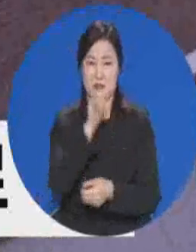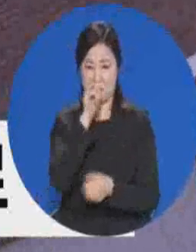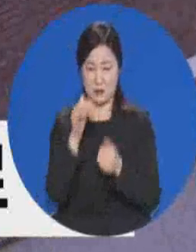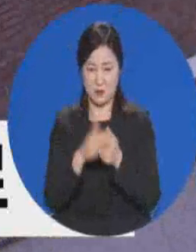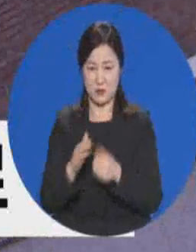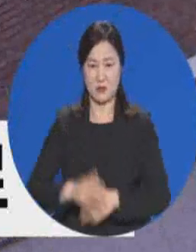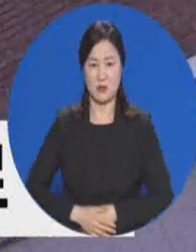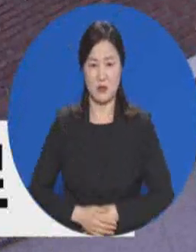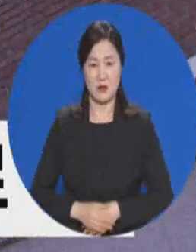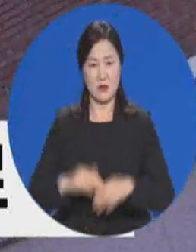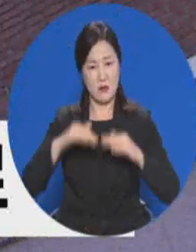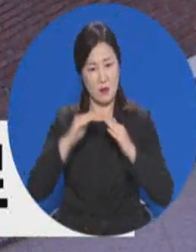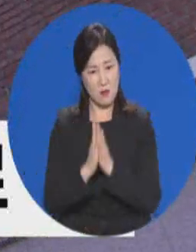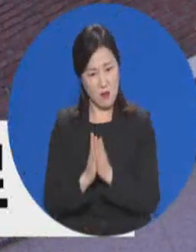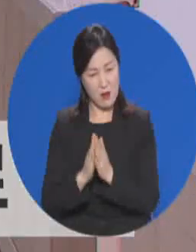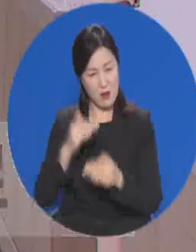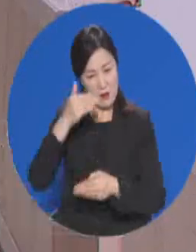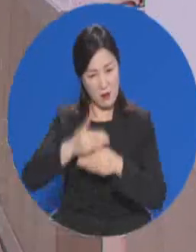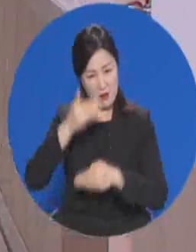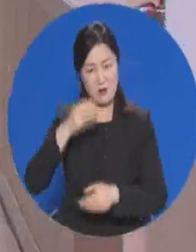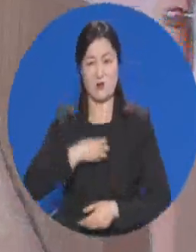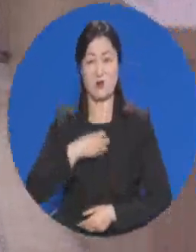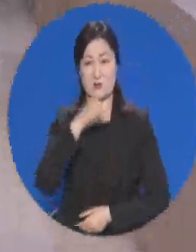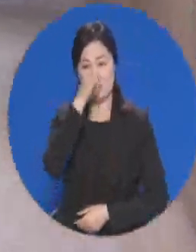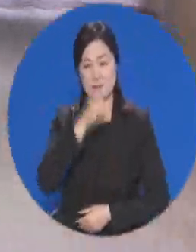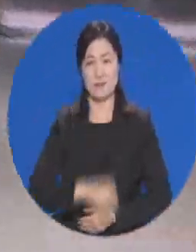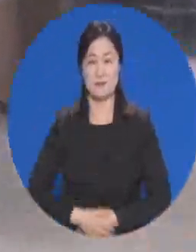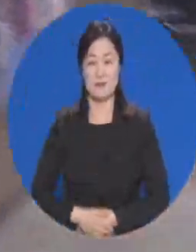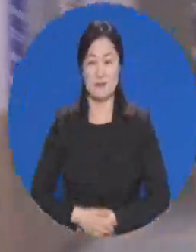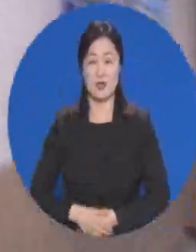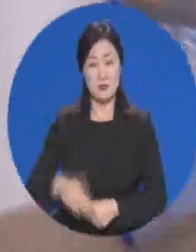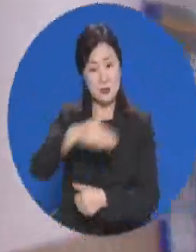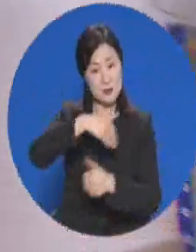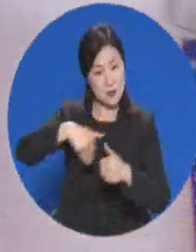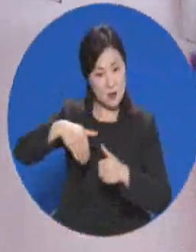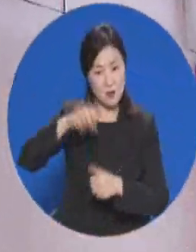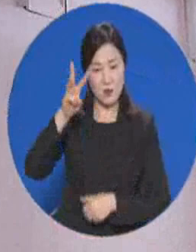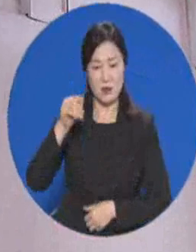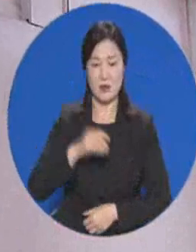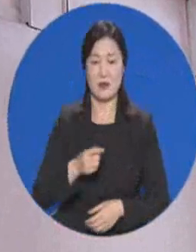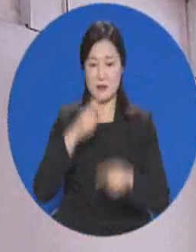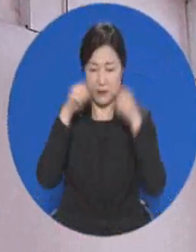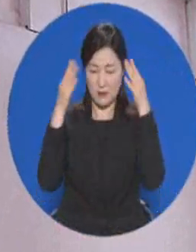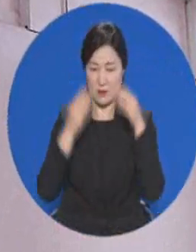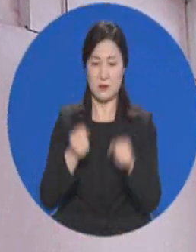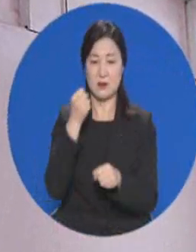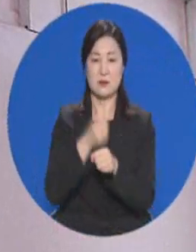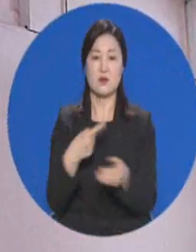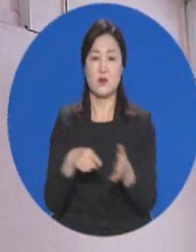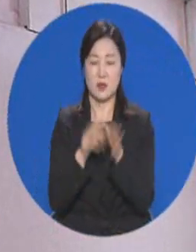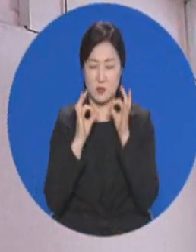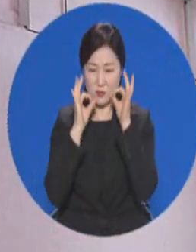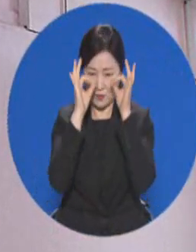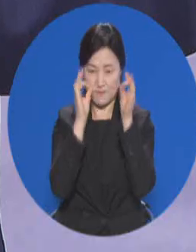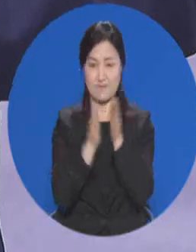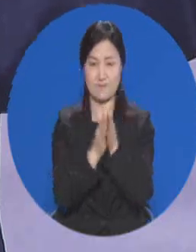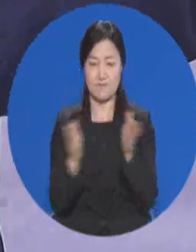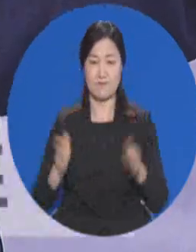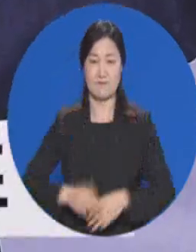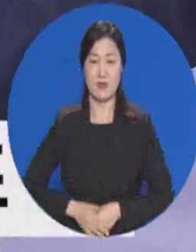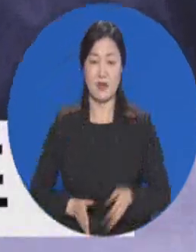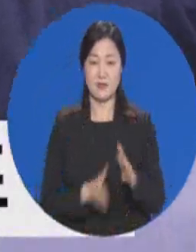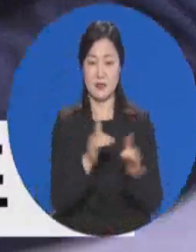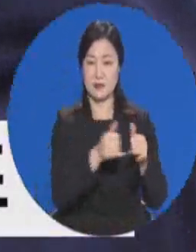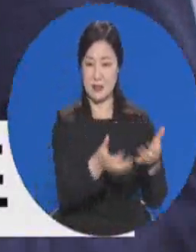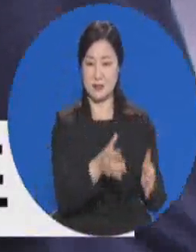그대로 존폐기로에 서게 됩니다. 이런 상황에서 광양보건대가 정상화를 위한 마지막 도전에 나섰습니다.